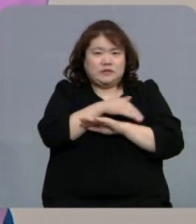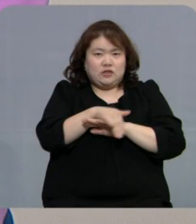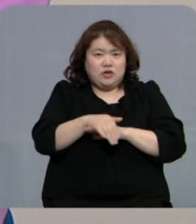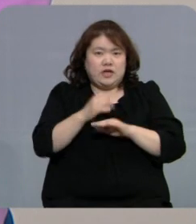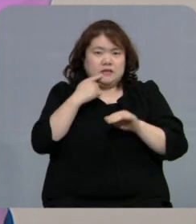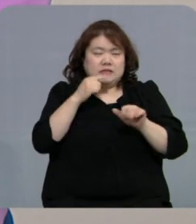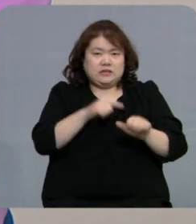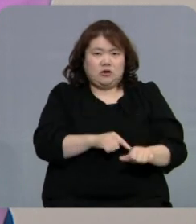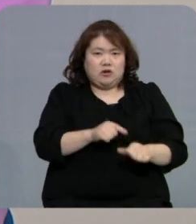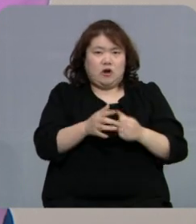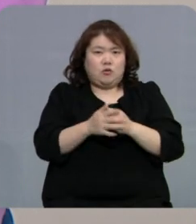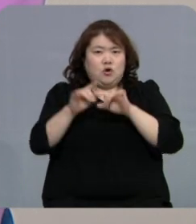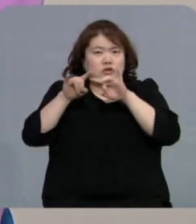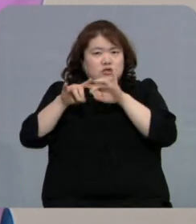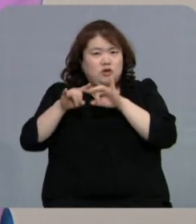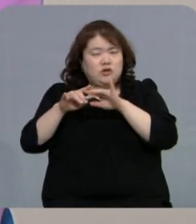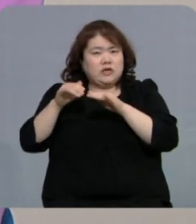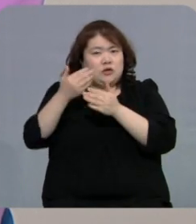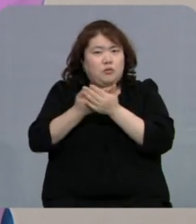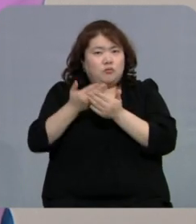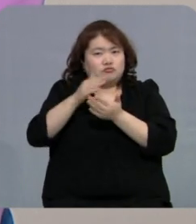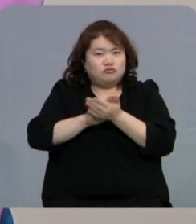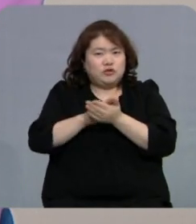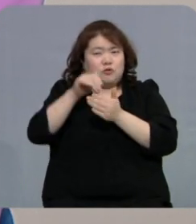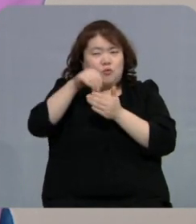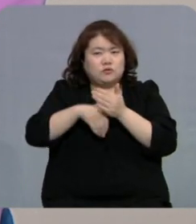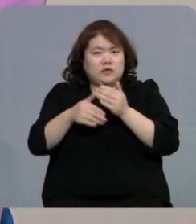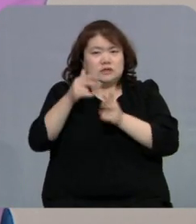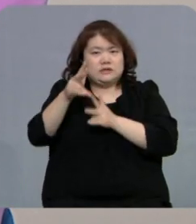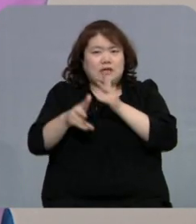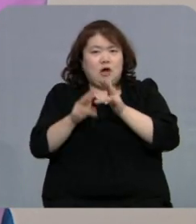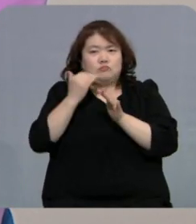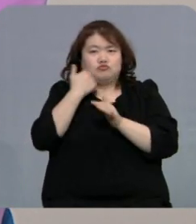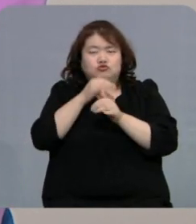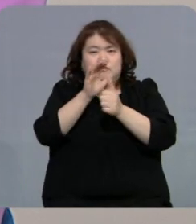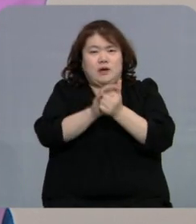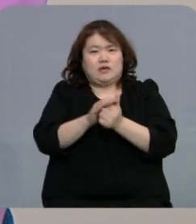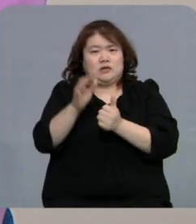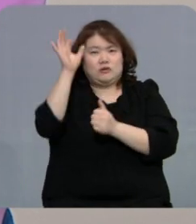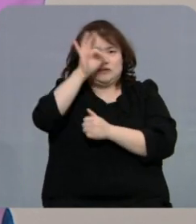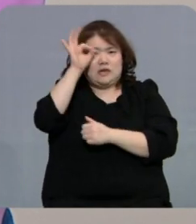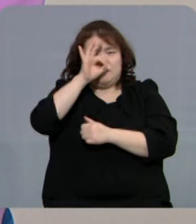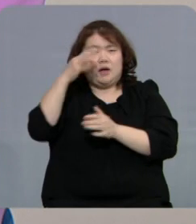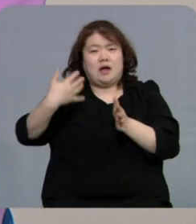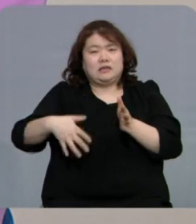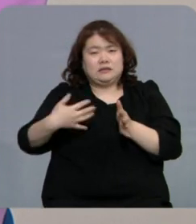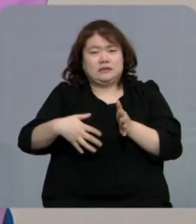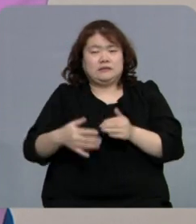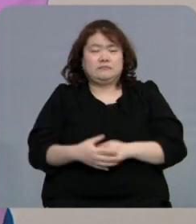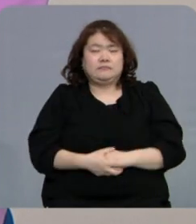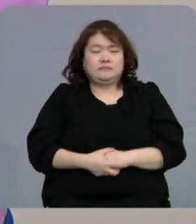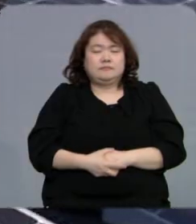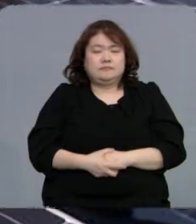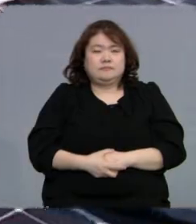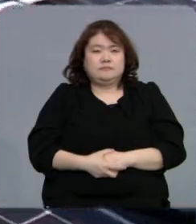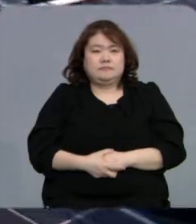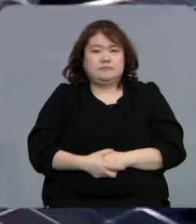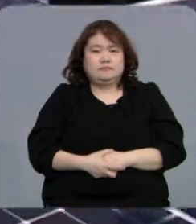이어서 송변전 설비공사는 사업자를 찾지 못하고 있습니다. 조경모 기자입니다.